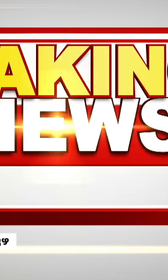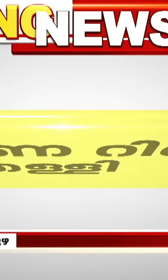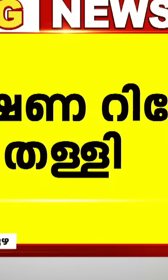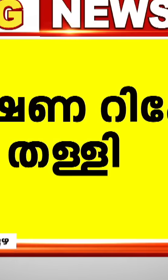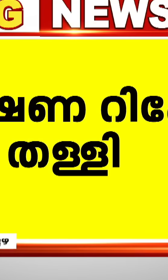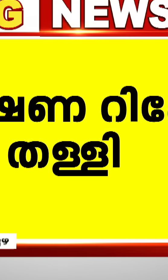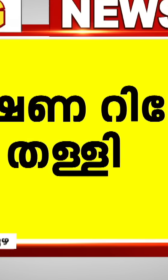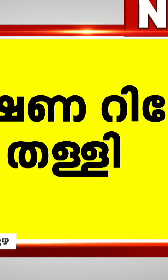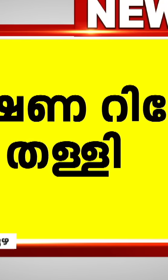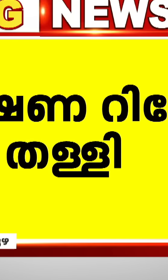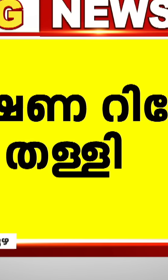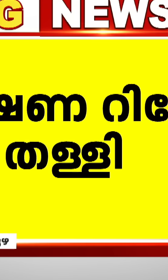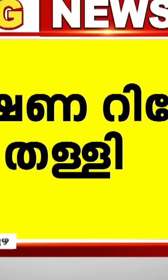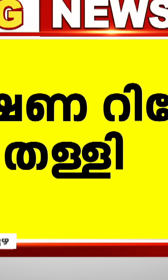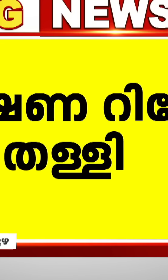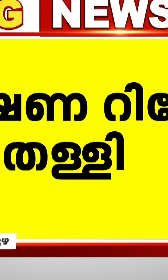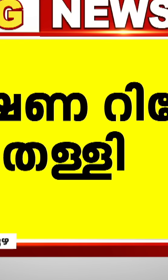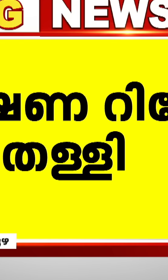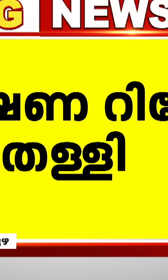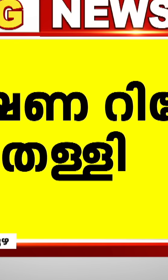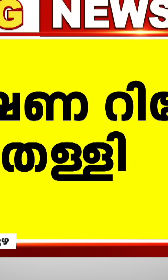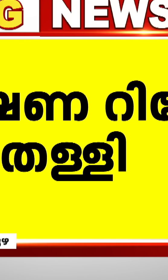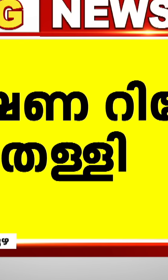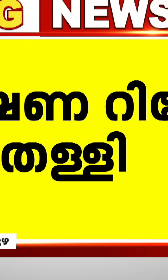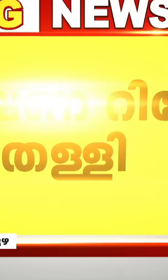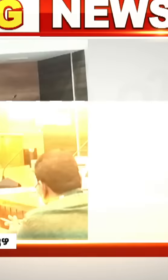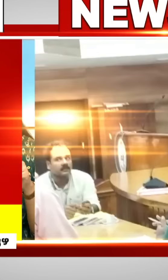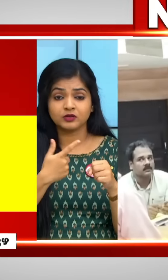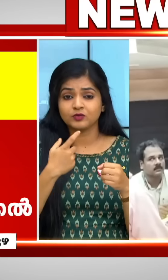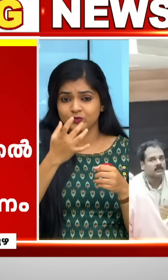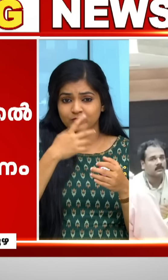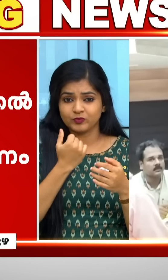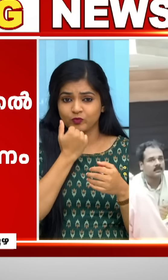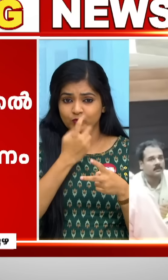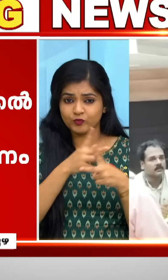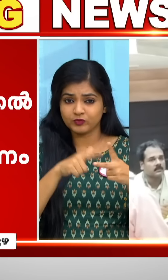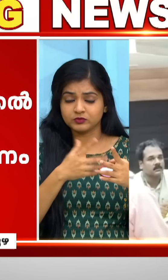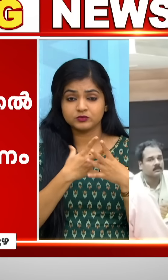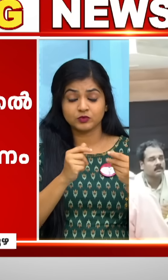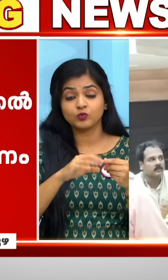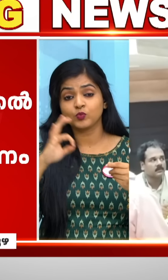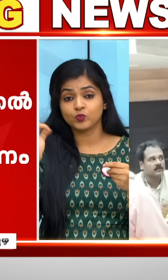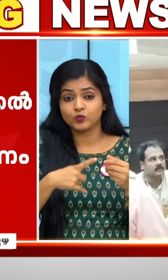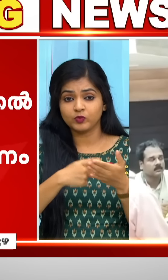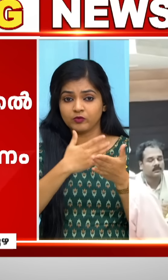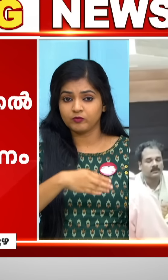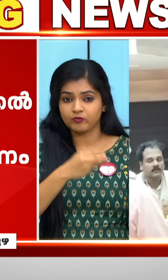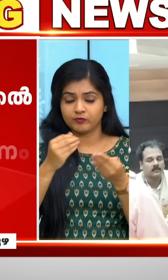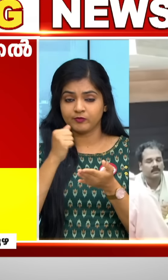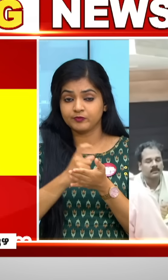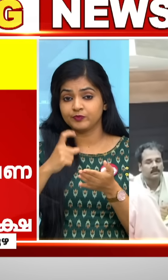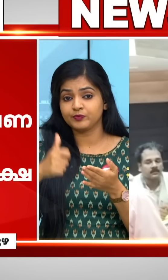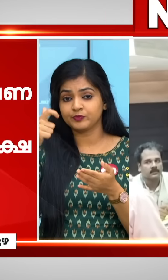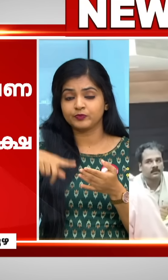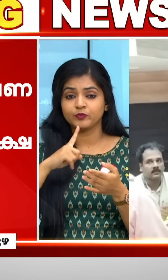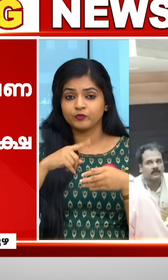ശരിയായ ഫോർമാറ്റിൽ പോലുമല്ല നൽകിയിട്ടുള്ളത്. ഇത് പരിഹരിച്ച് കൂടുതൽ വിശദമായ റിപ്പോർട്ട് നൽകാനും കമ്മീഷൻ നിർദ്ദേശിക്കുന്നുണ്ട്. വലിയ പ്രതിഷേധം